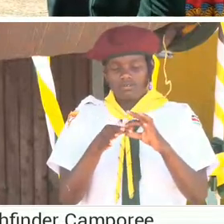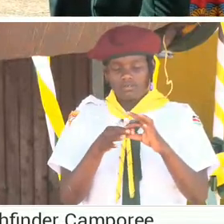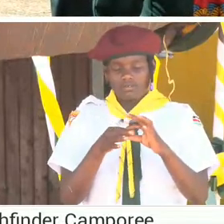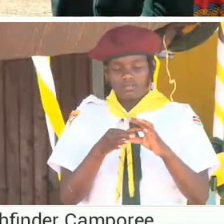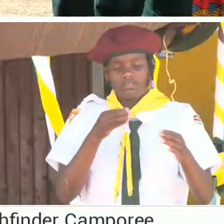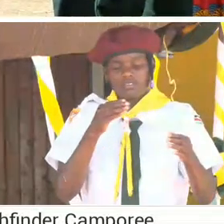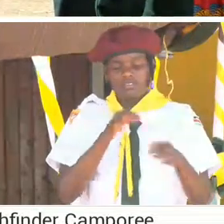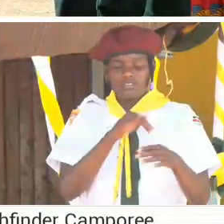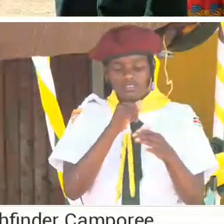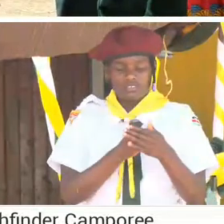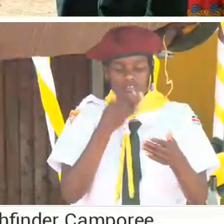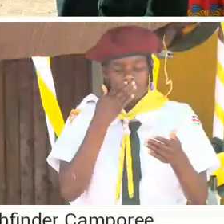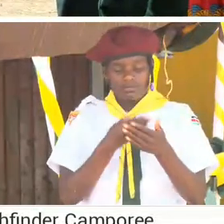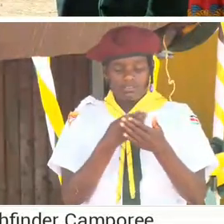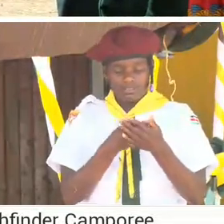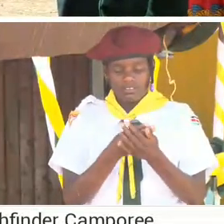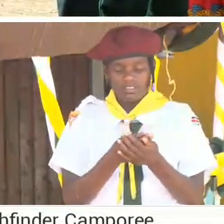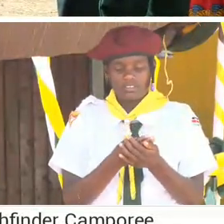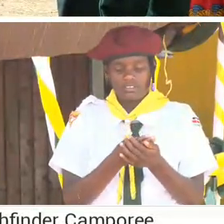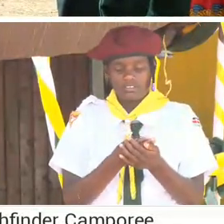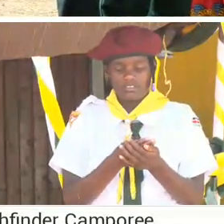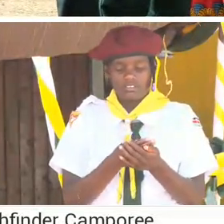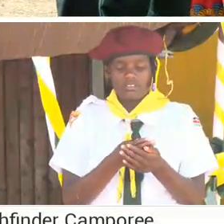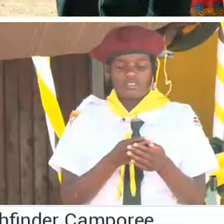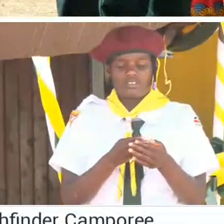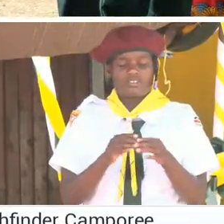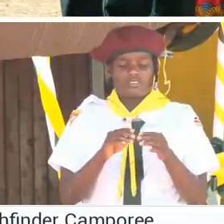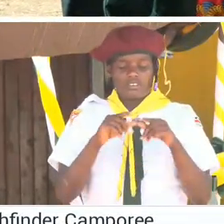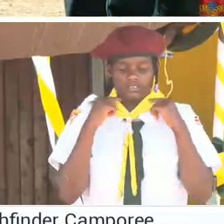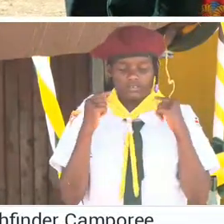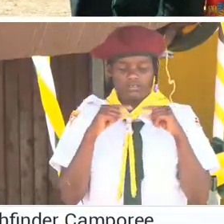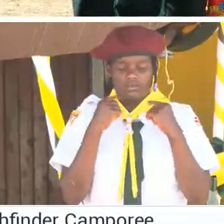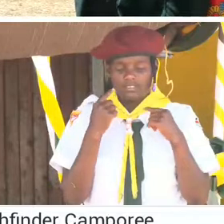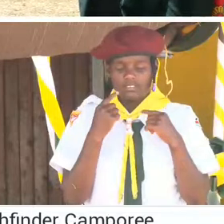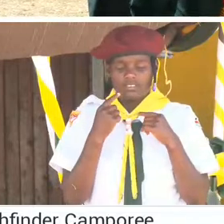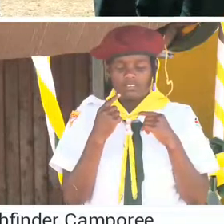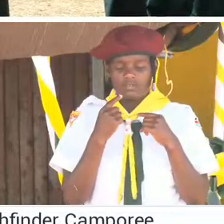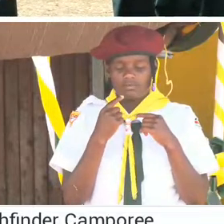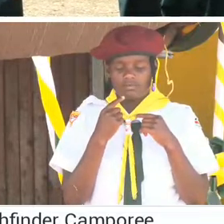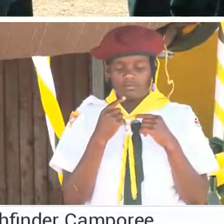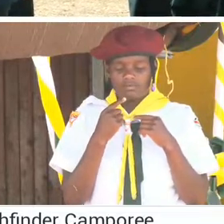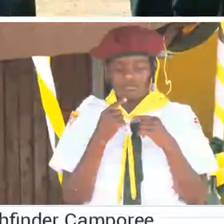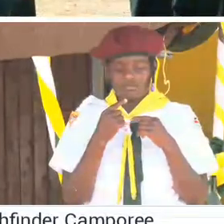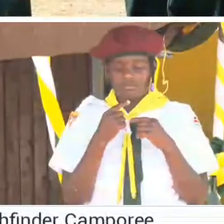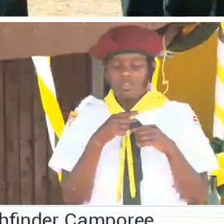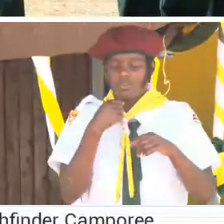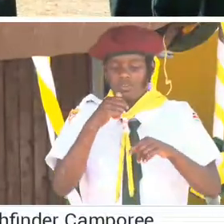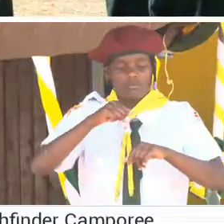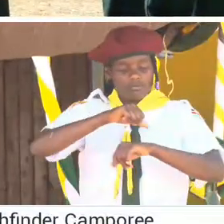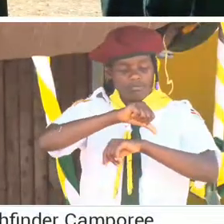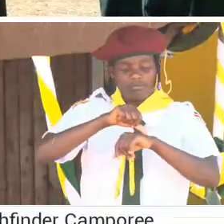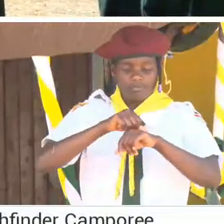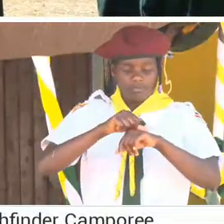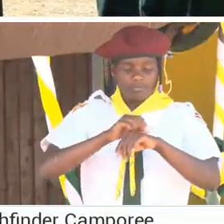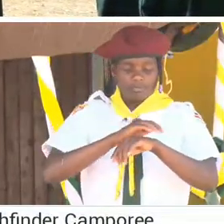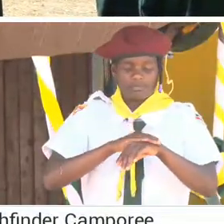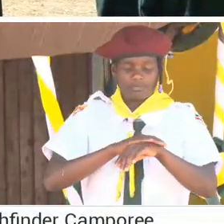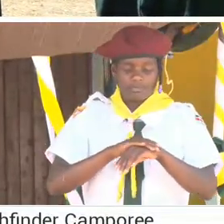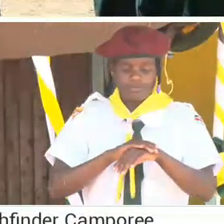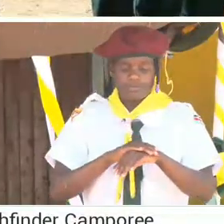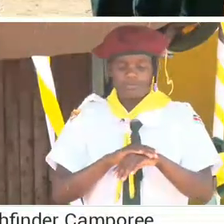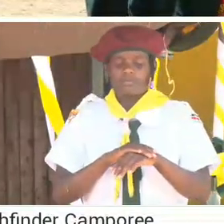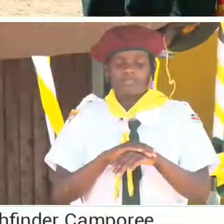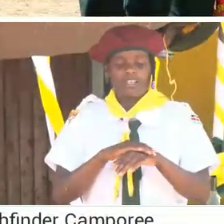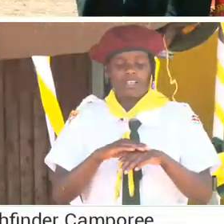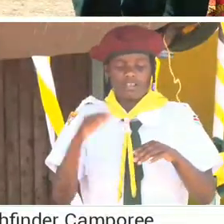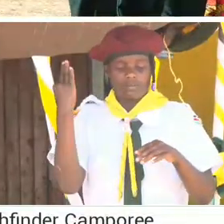Nishukurani tele kwa sababu mtumishi wako uliye mpaka mafuta anene wiki